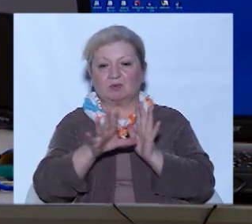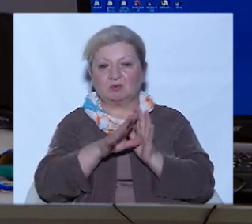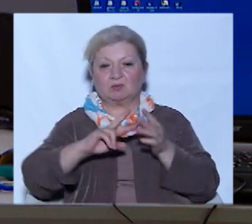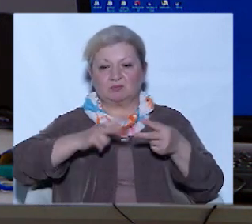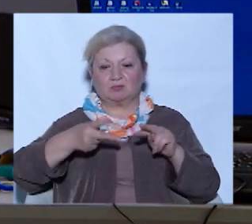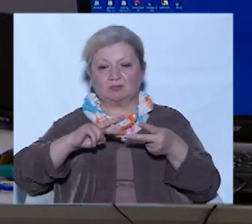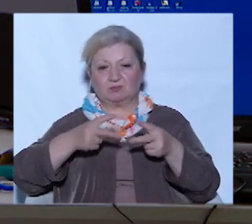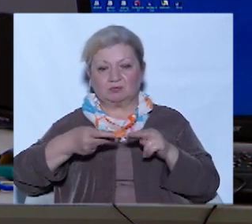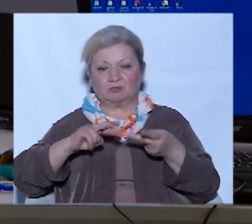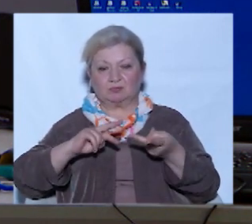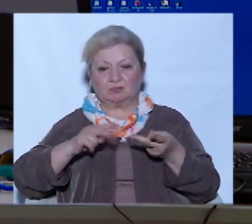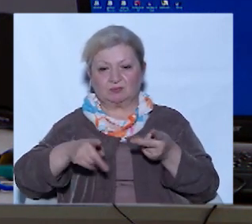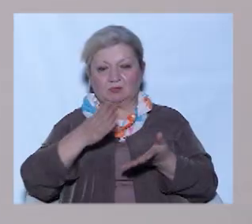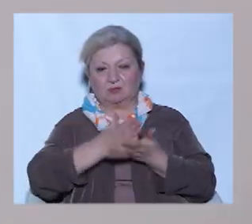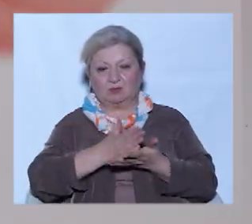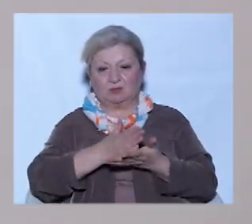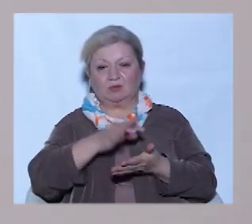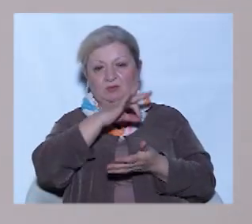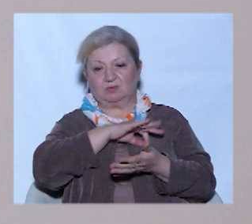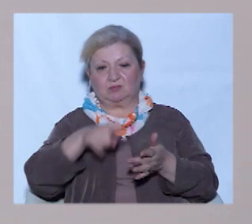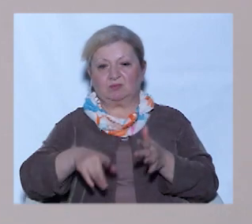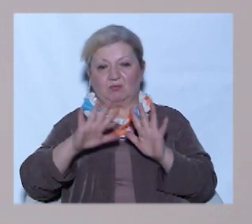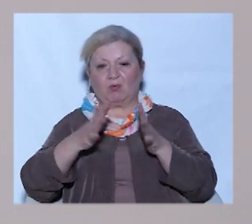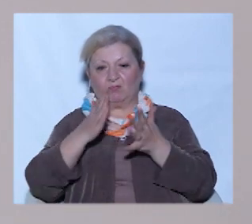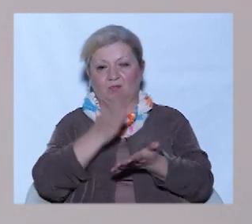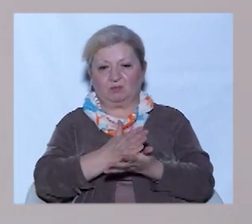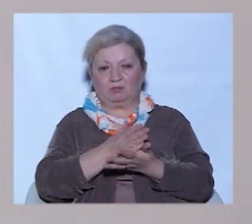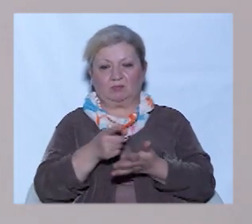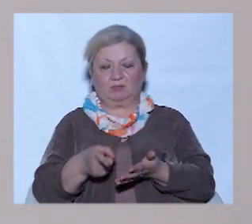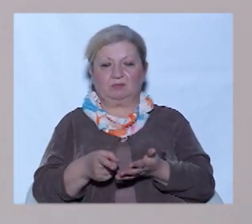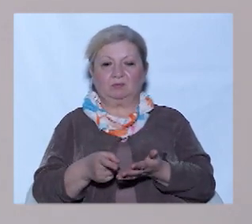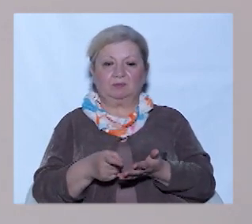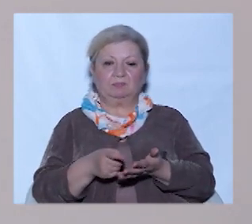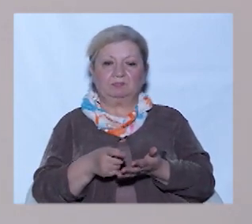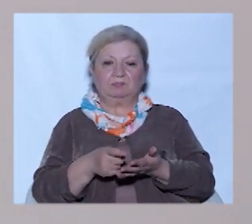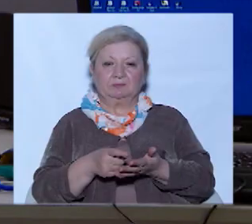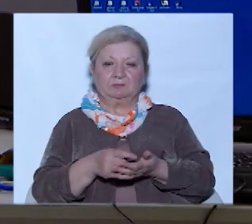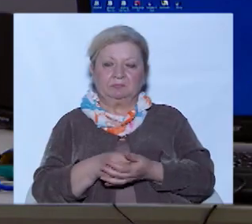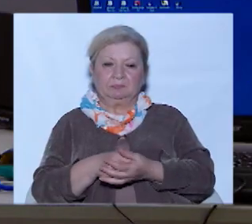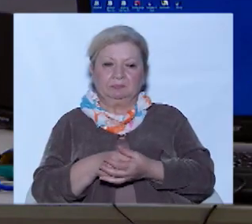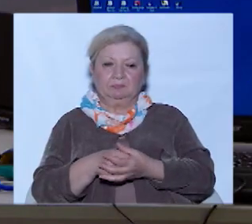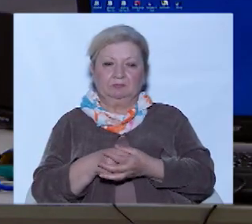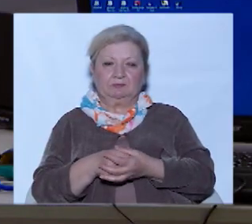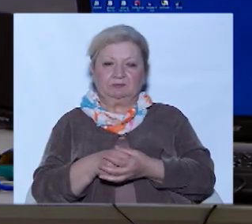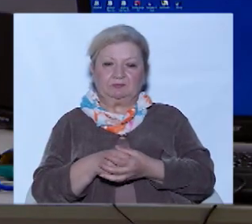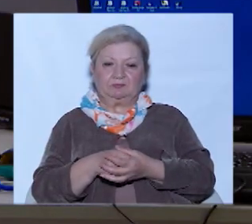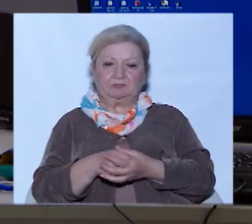მხოლოდ დენის ცვლილების შედეგად ექნება ამ მოვლენას ადგილი.